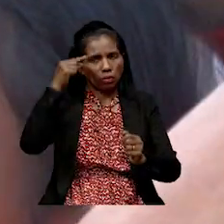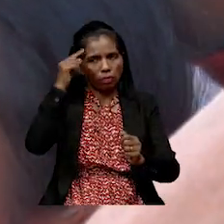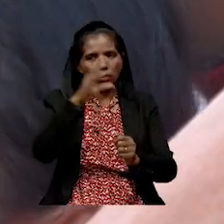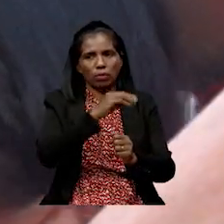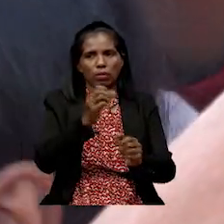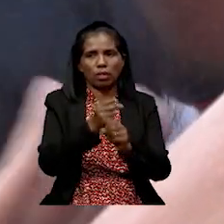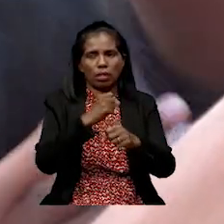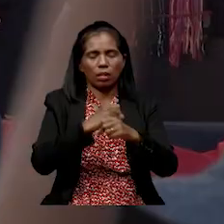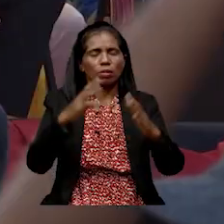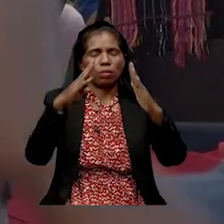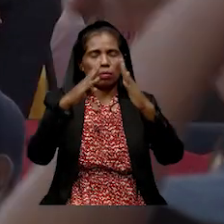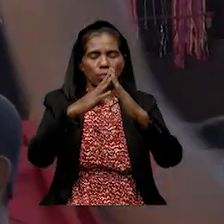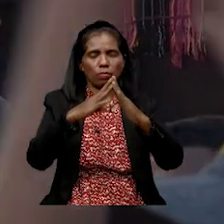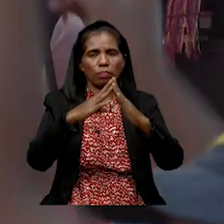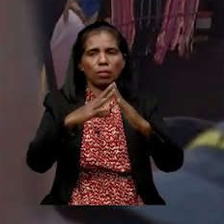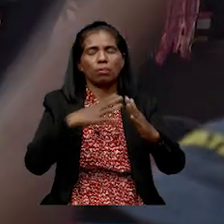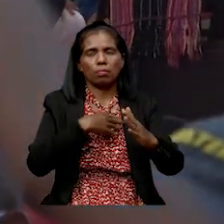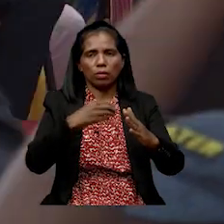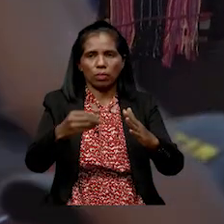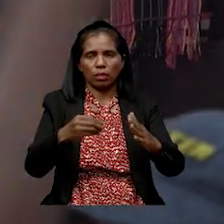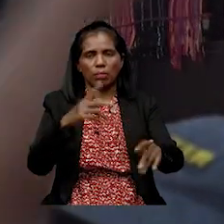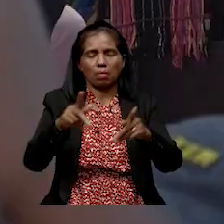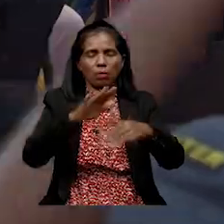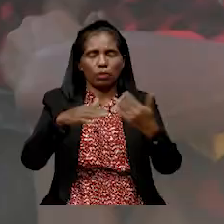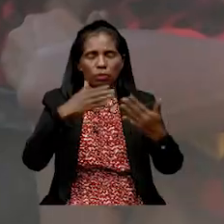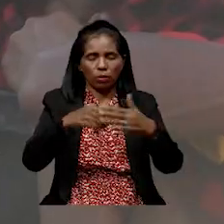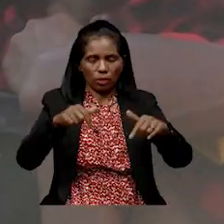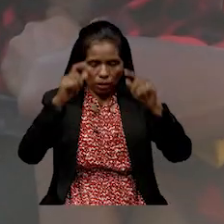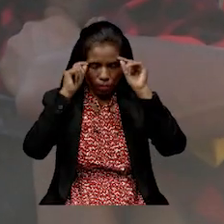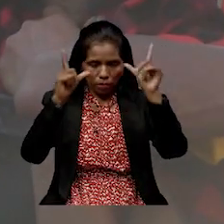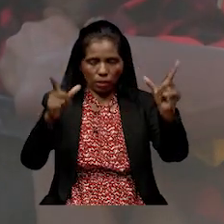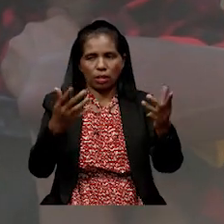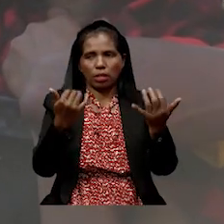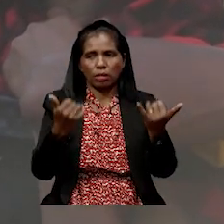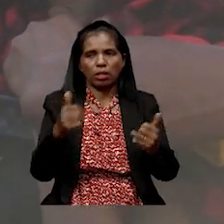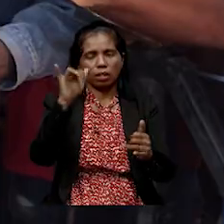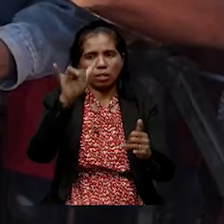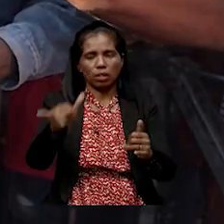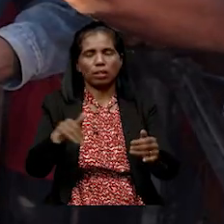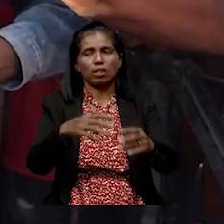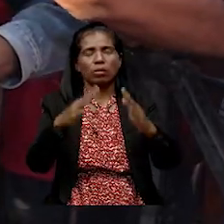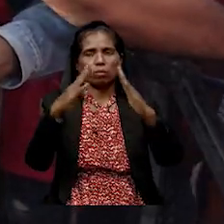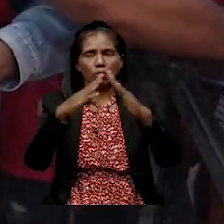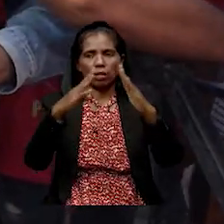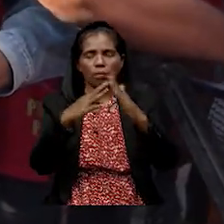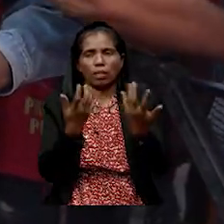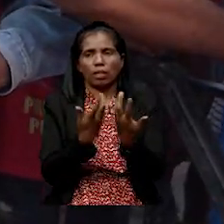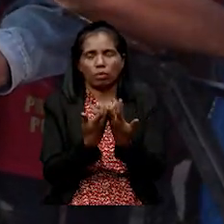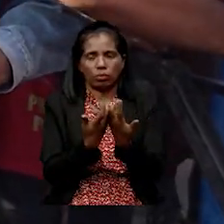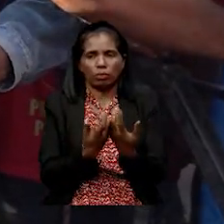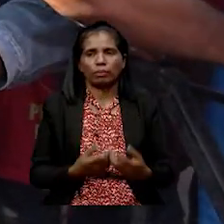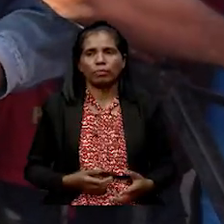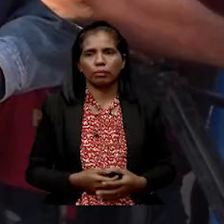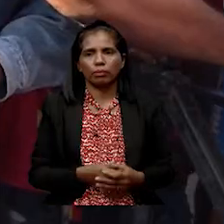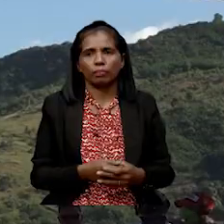hari umamutin ba si dadaung hotu ia teritorio nasional ne be dadaung ne se hela ia uma talitahan. Mas ba ko hobo